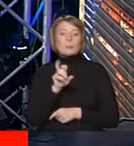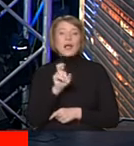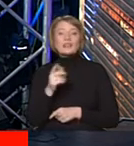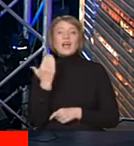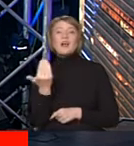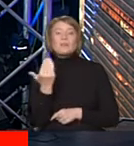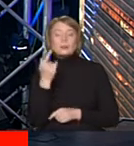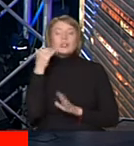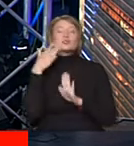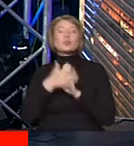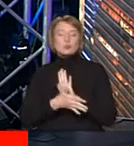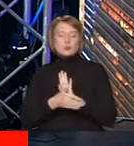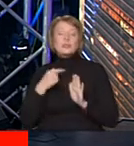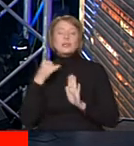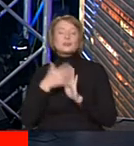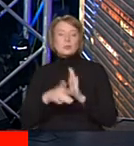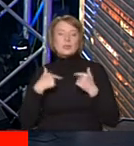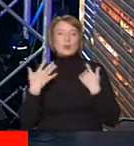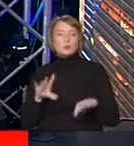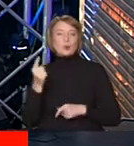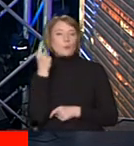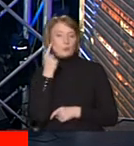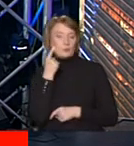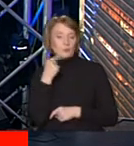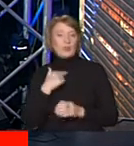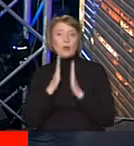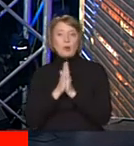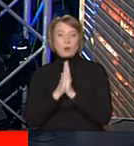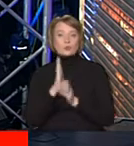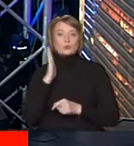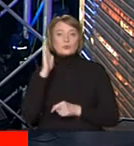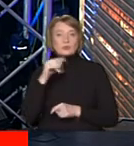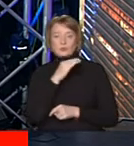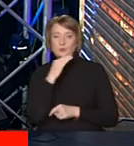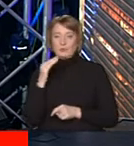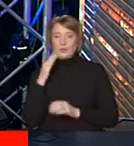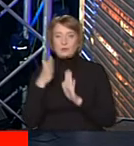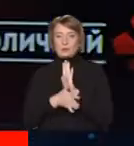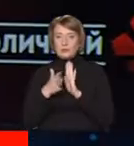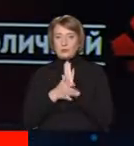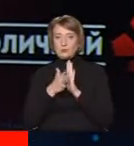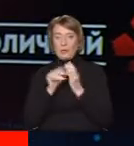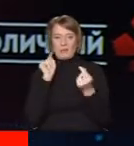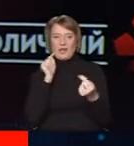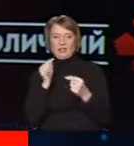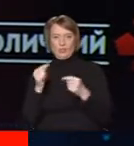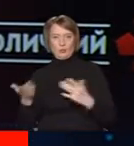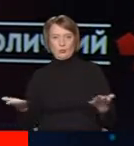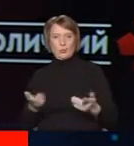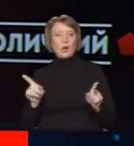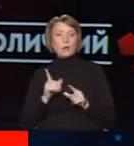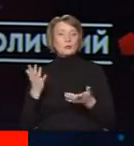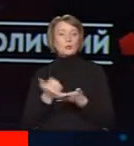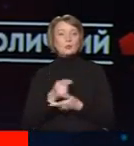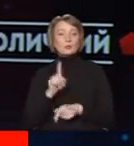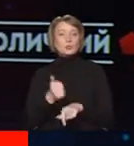вирішили. Я зрозумів. Я почув. Я попрошу на майбутнє, тому що ми дуже багато часу витрачаємо на критику, а враховуючи те, що ви йдете на посаду